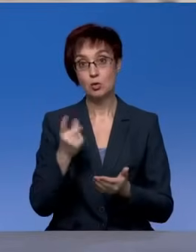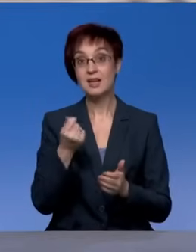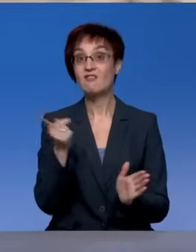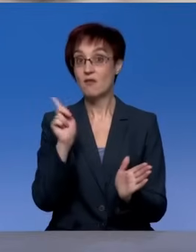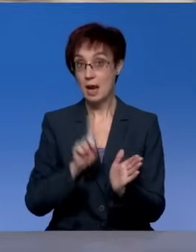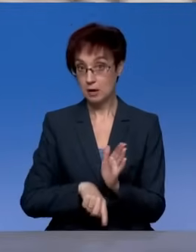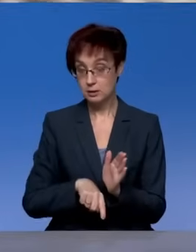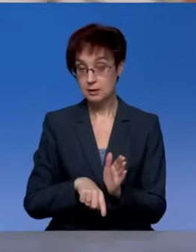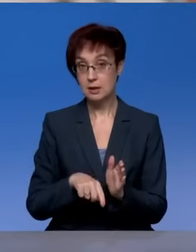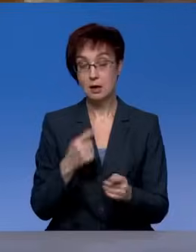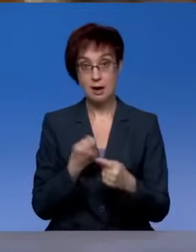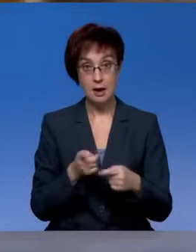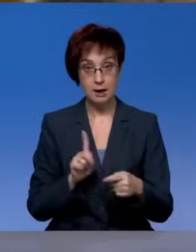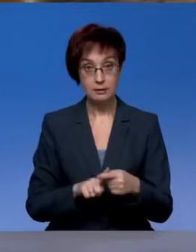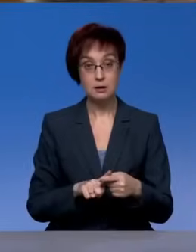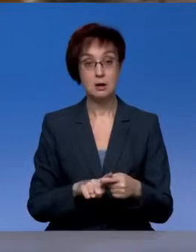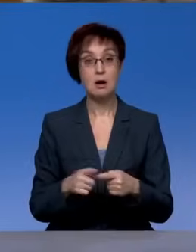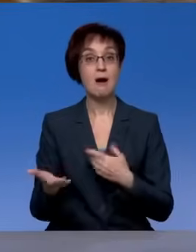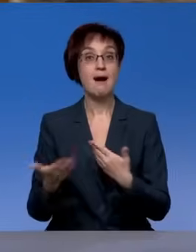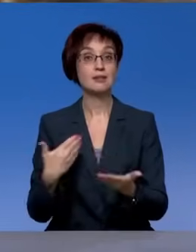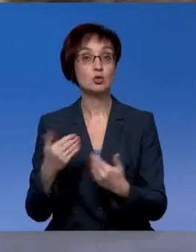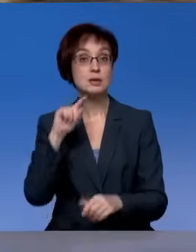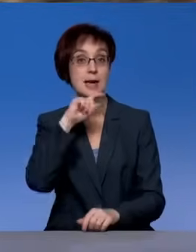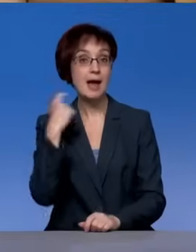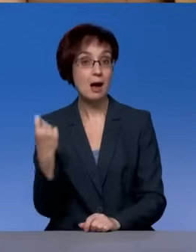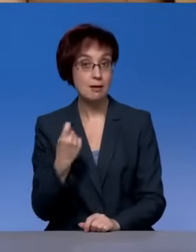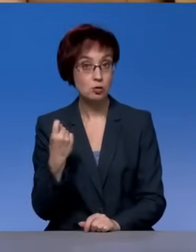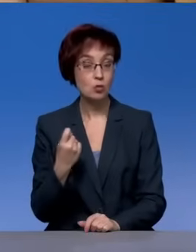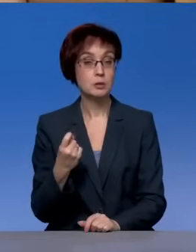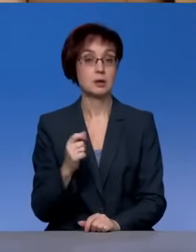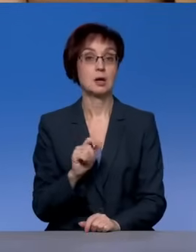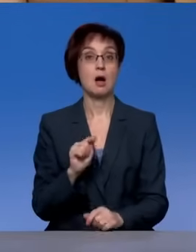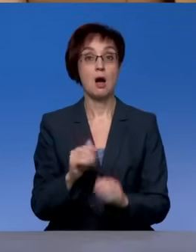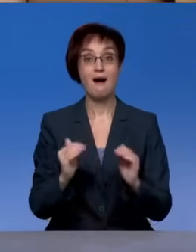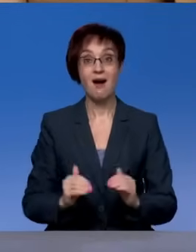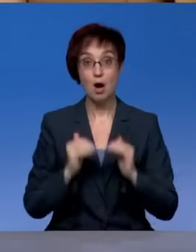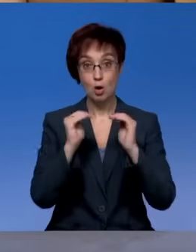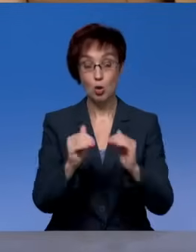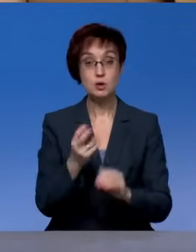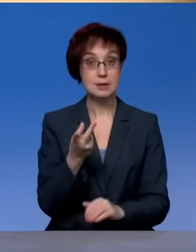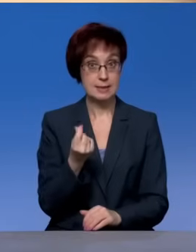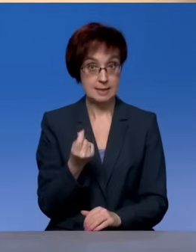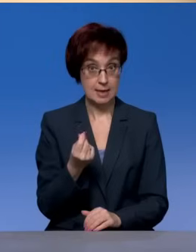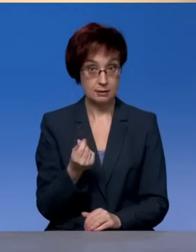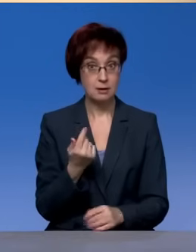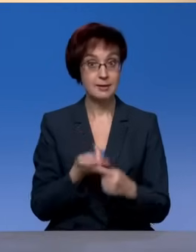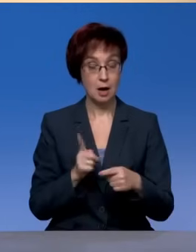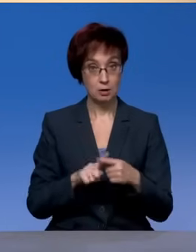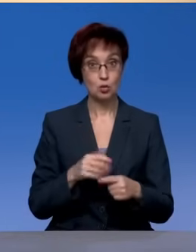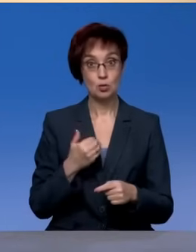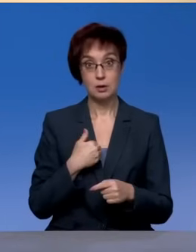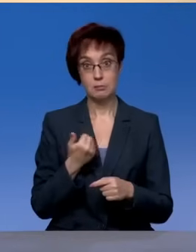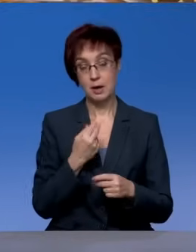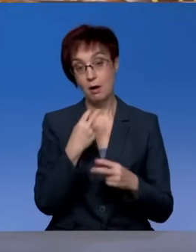инфляция, это относится к экономике и к денежной массе. А рост цен рост цен, на который мы все время обращаем внимание,